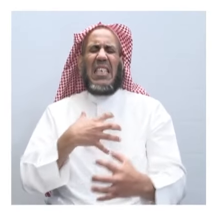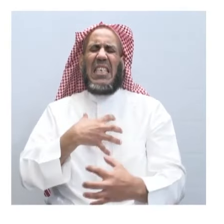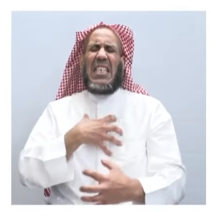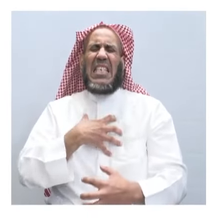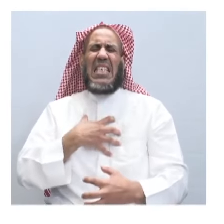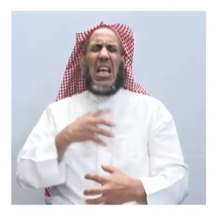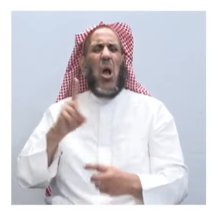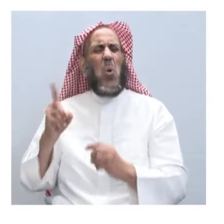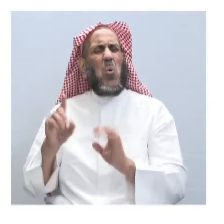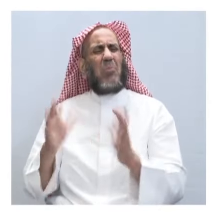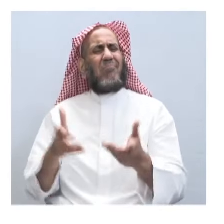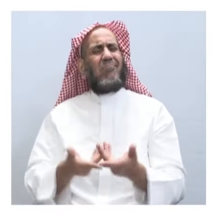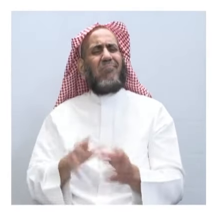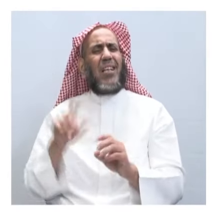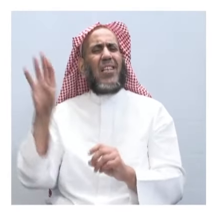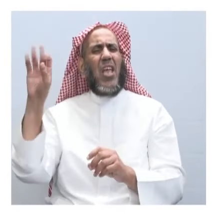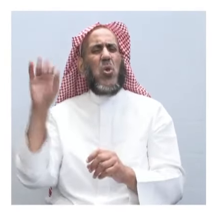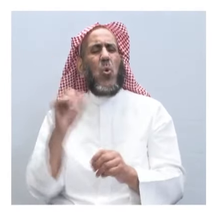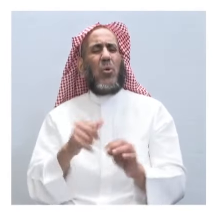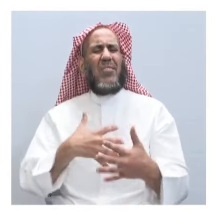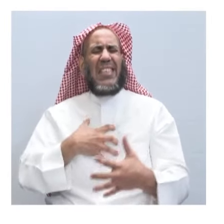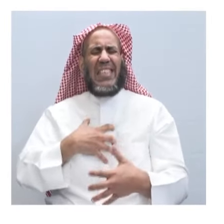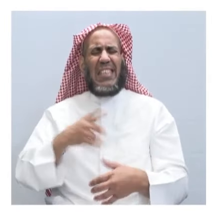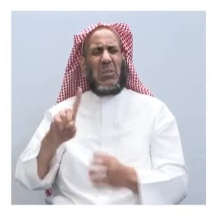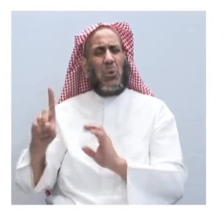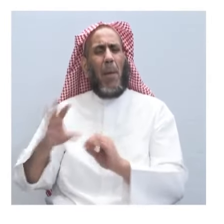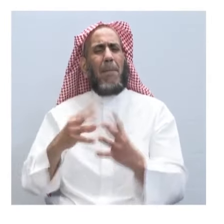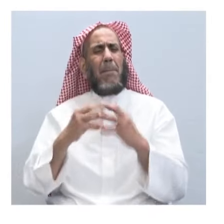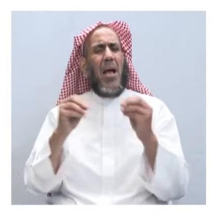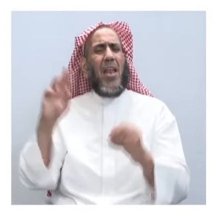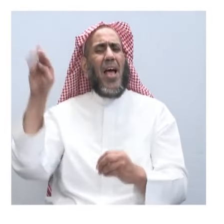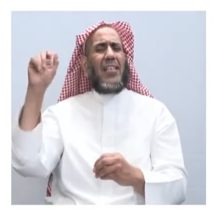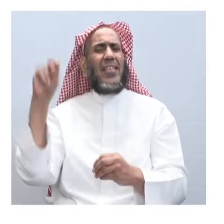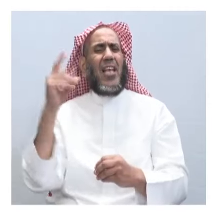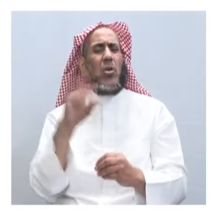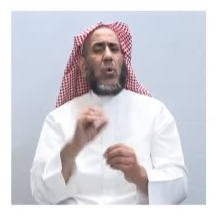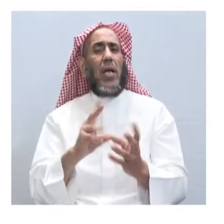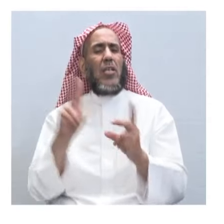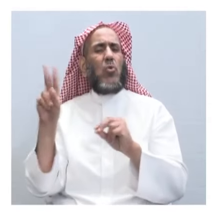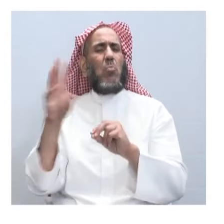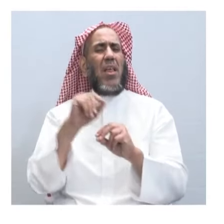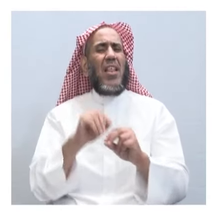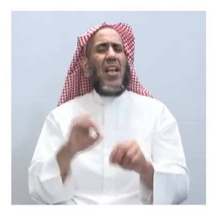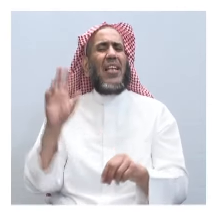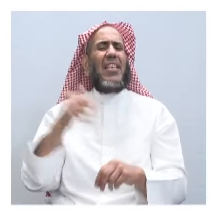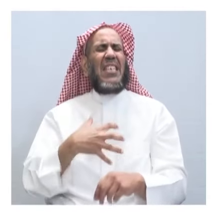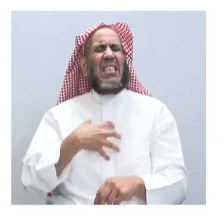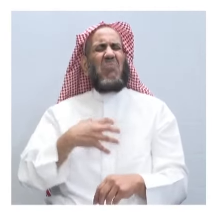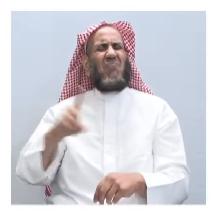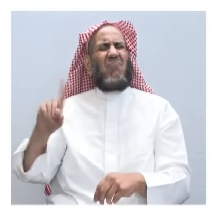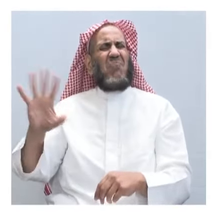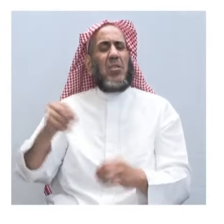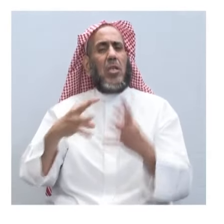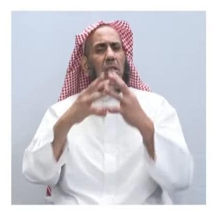التطير اهداف درسنا ان توضح معنى التطير ان تمثله للتط ان